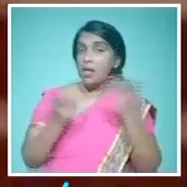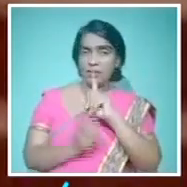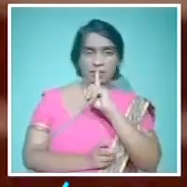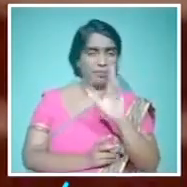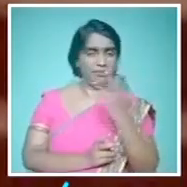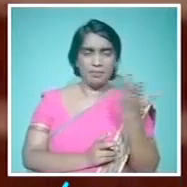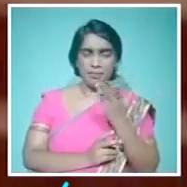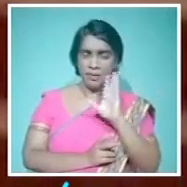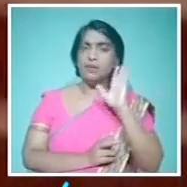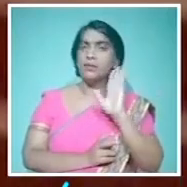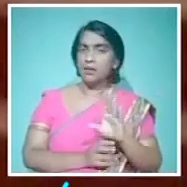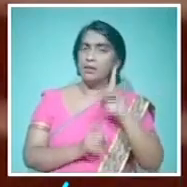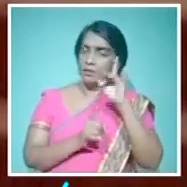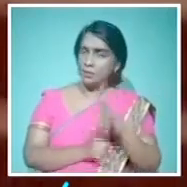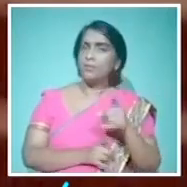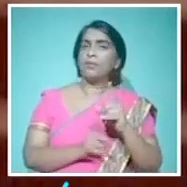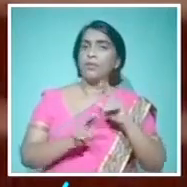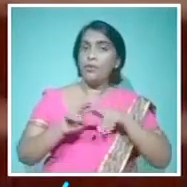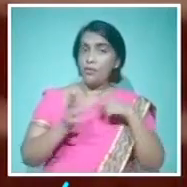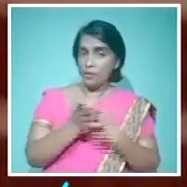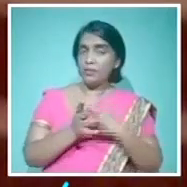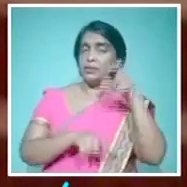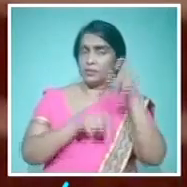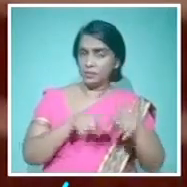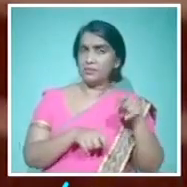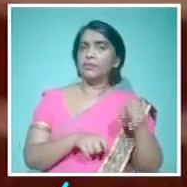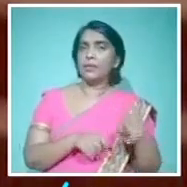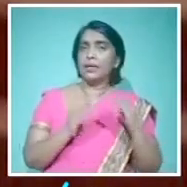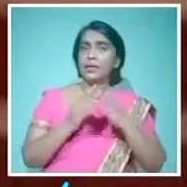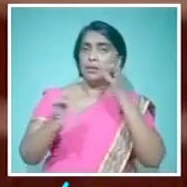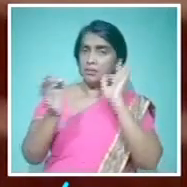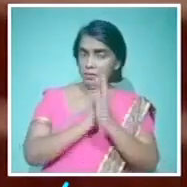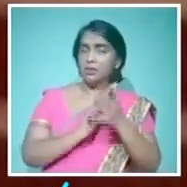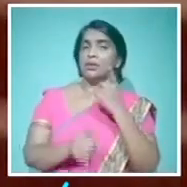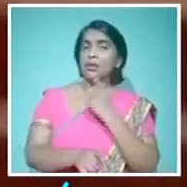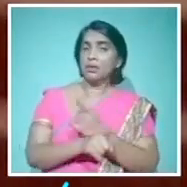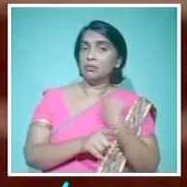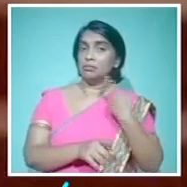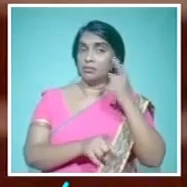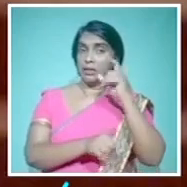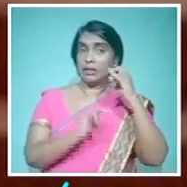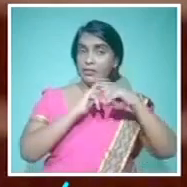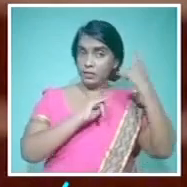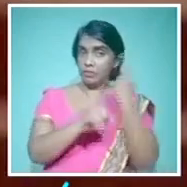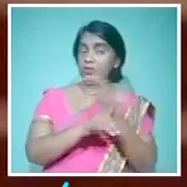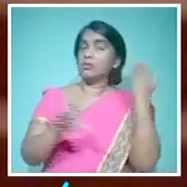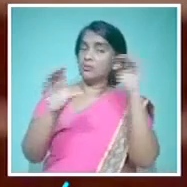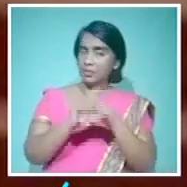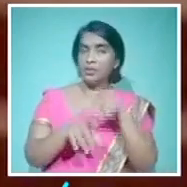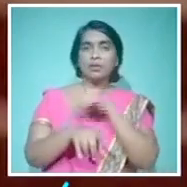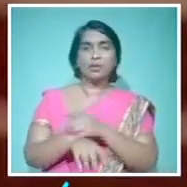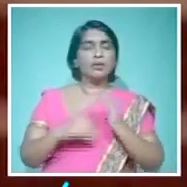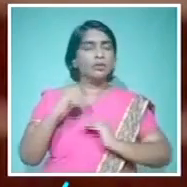බෑ එවුව මෙහෙව්ව සමහර මහාචාර්යවරු හිටියා ගෙවල් ගිනි තියන්න මහාචාර්යවරු ගියා ඒ නිසා